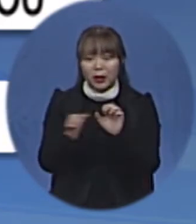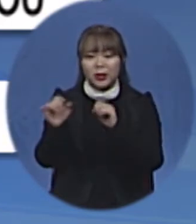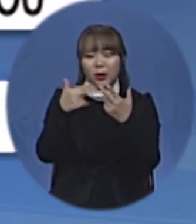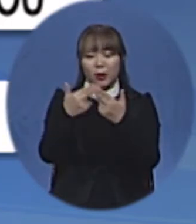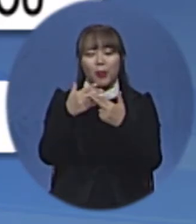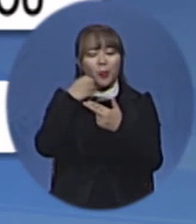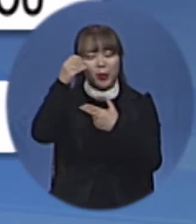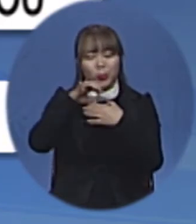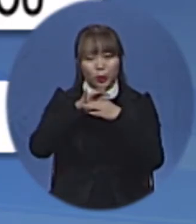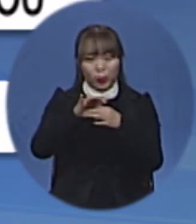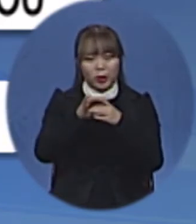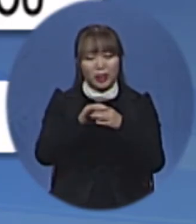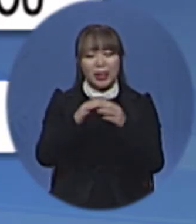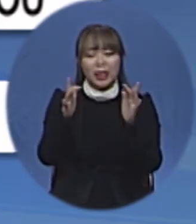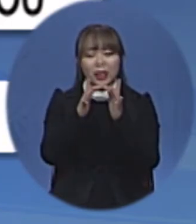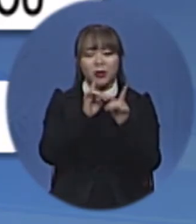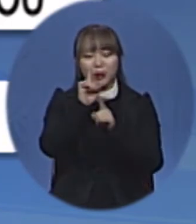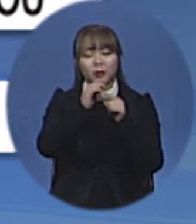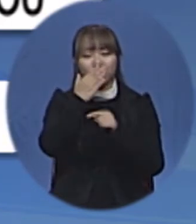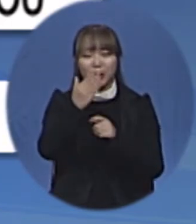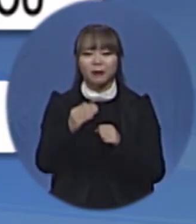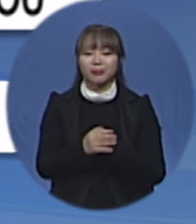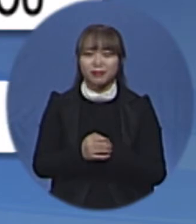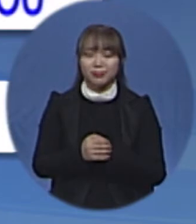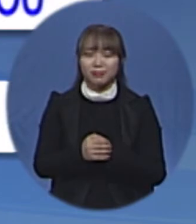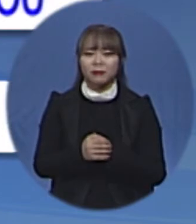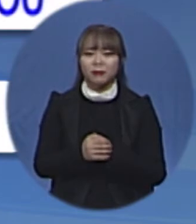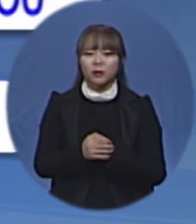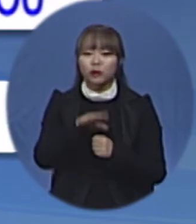재활협회 홈페이지를 통해 온라인 접수할 수 있습니다.